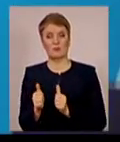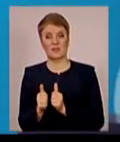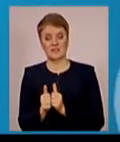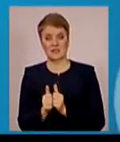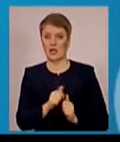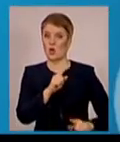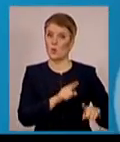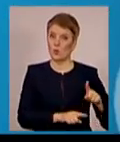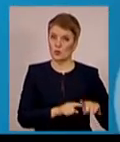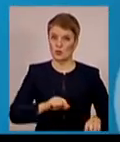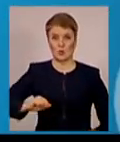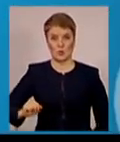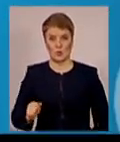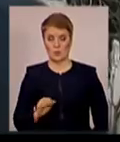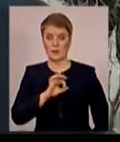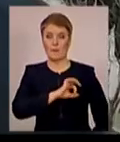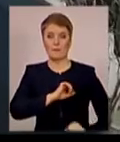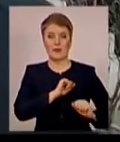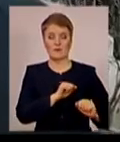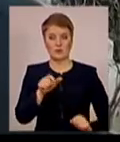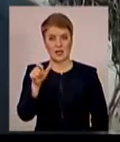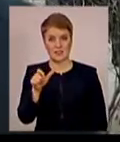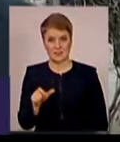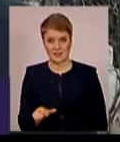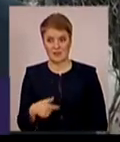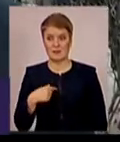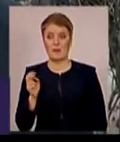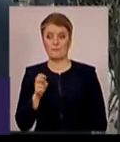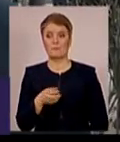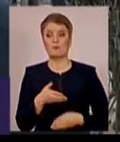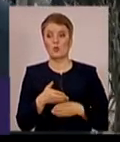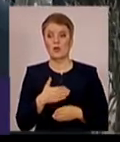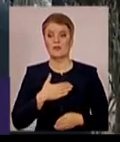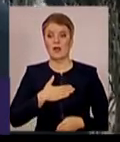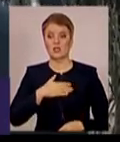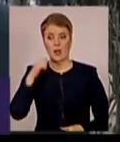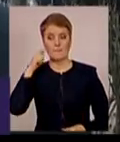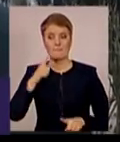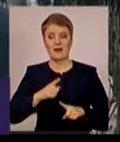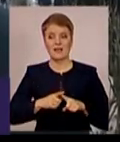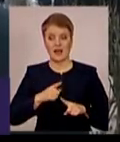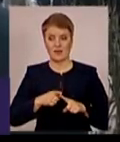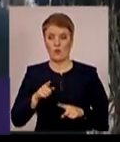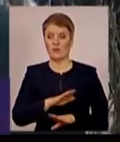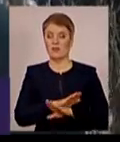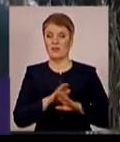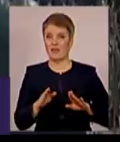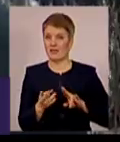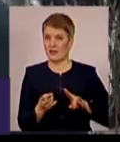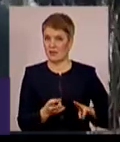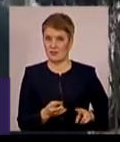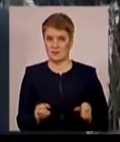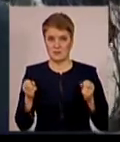друзі правозахисника. Я прийшов, щоб підтримати наших братів, тому що вони не терористи, не